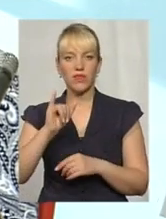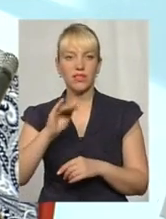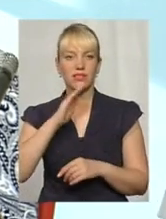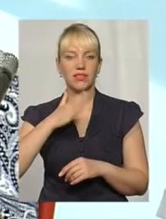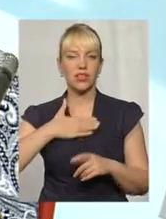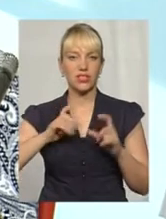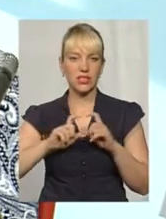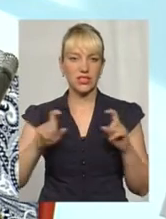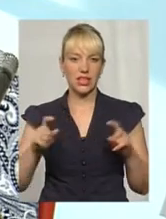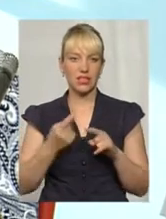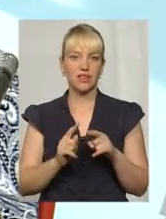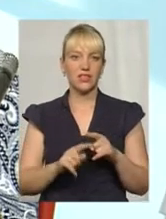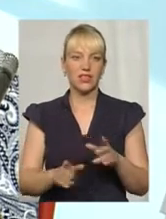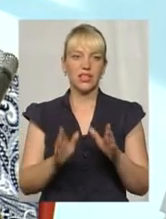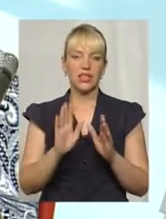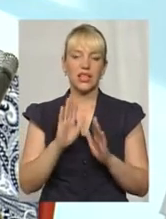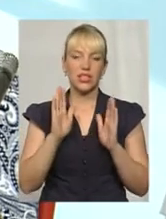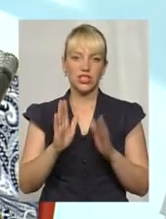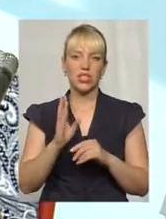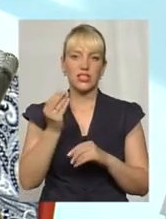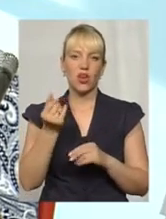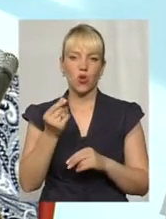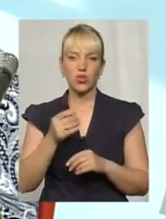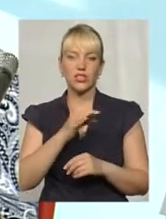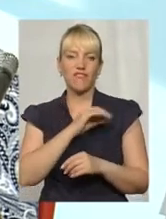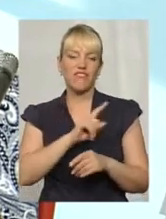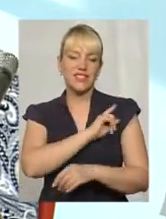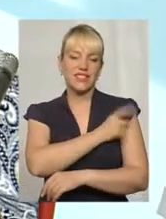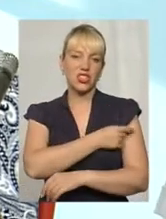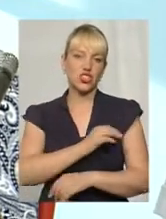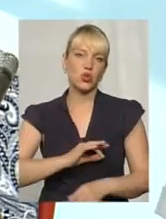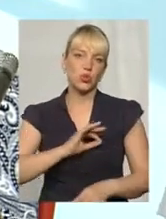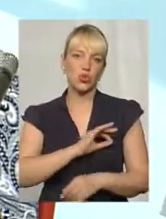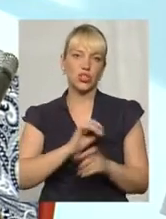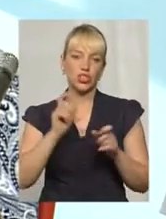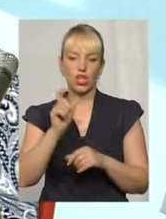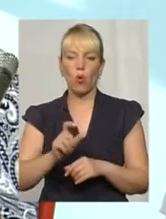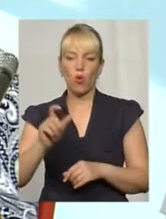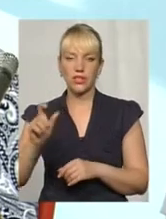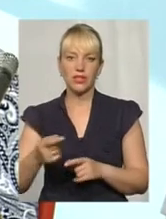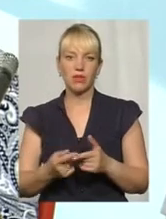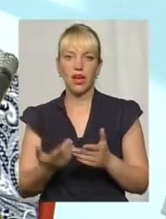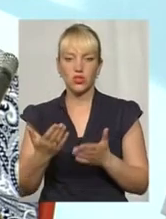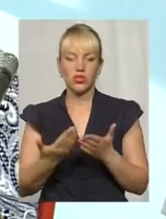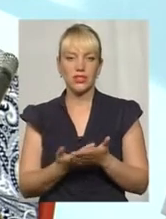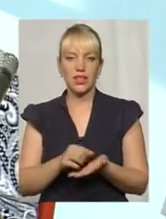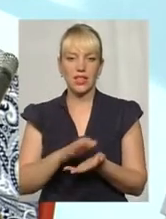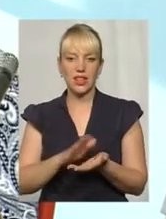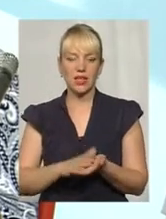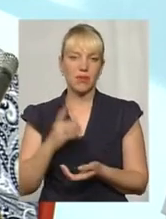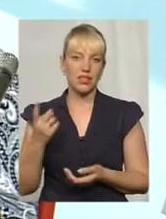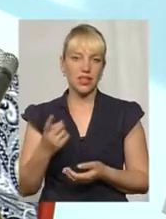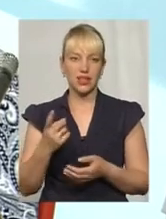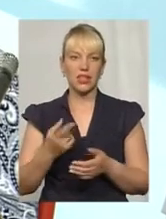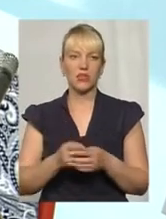заклад, він лише за кошти фізичних і юридичних осіб. Якщо він за даними єдиного вступного випробування